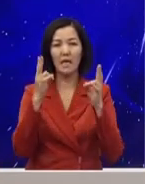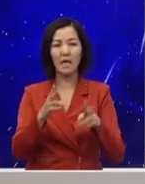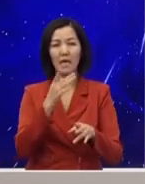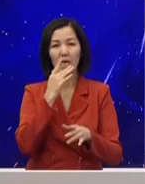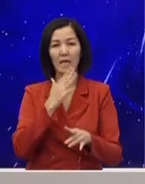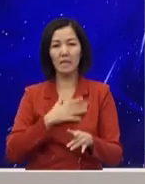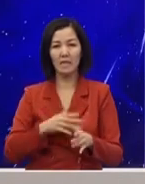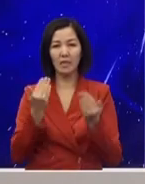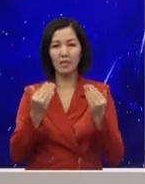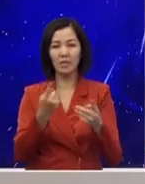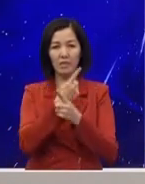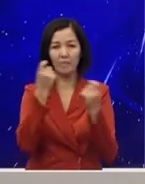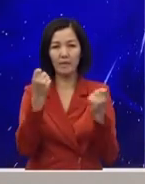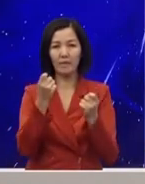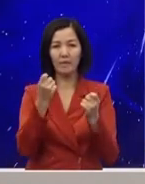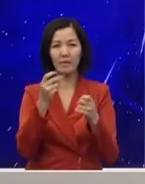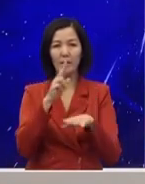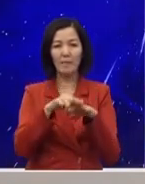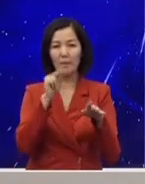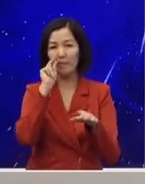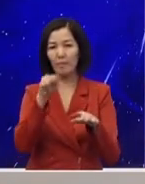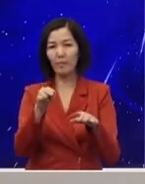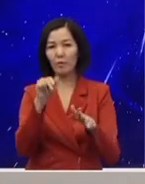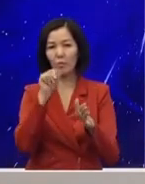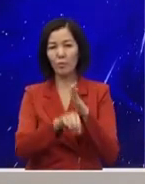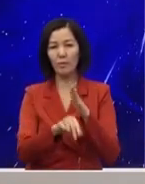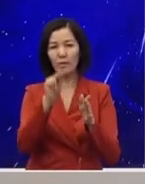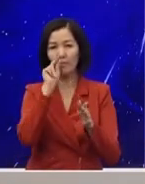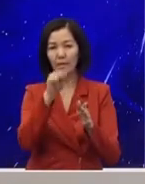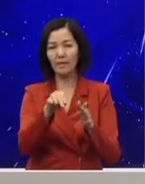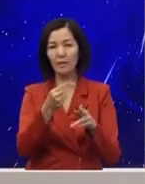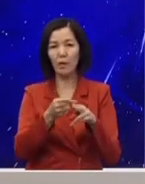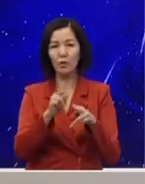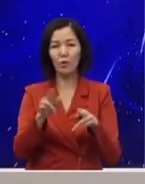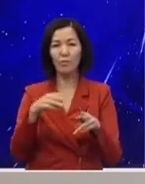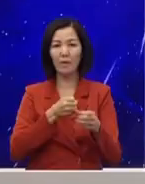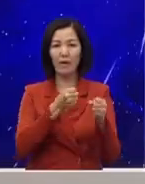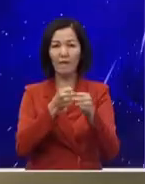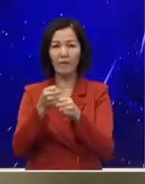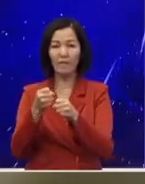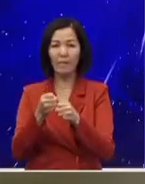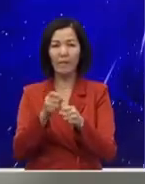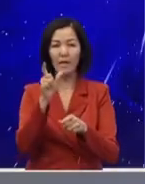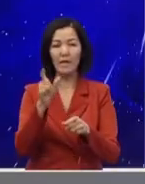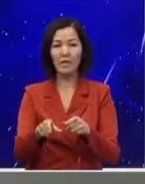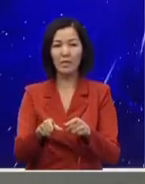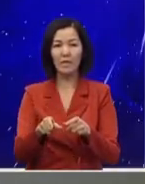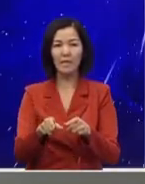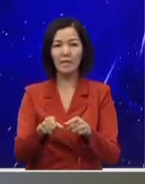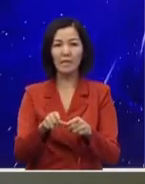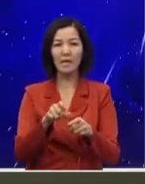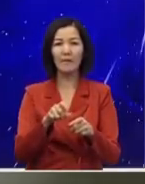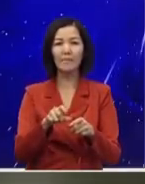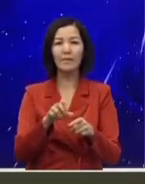местных СМИ, которые ссылаются на правоохранительные органы, убит подозреваемый, у которого был автомат, и гражданские лица. Канцлер